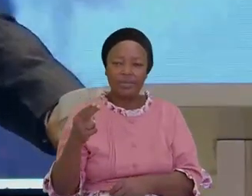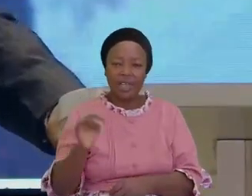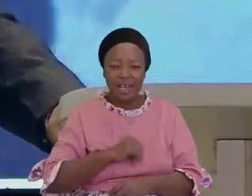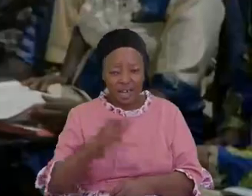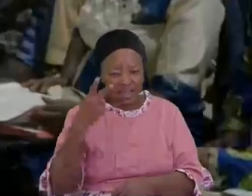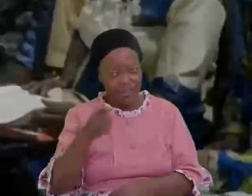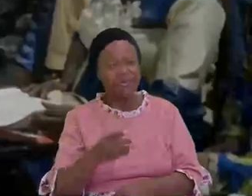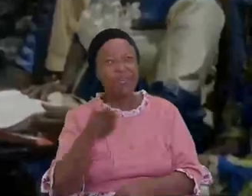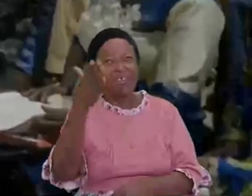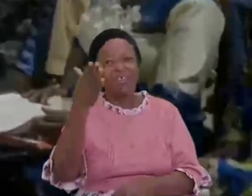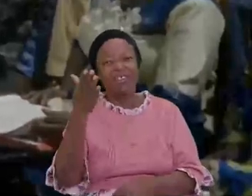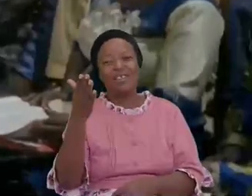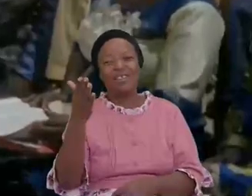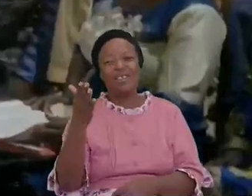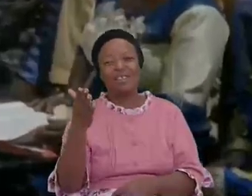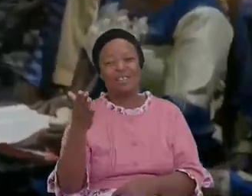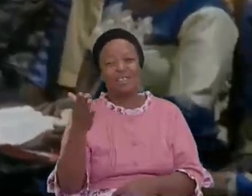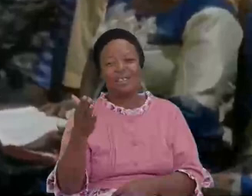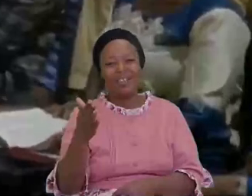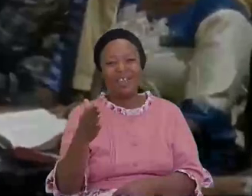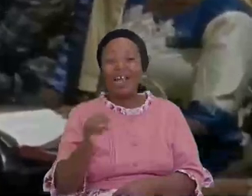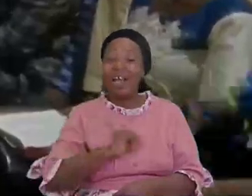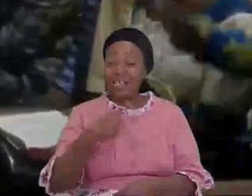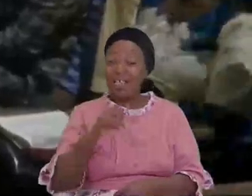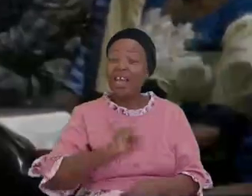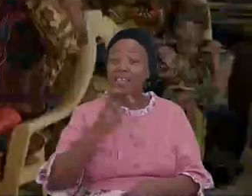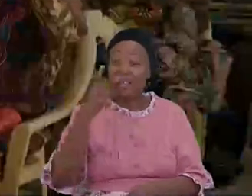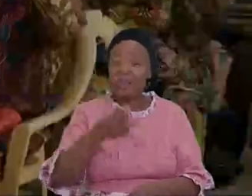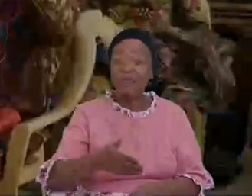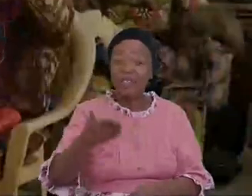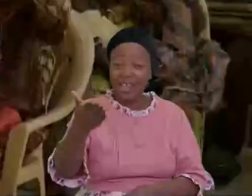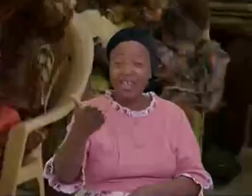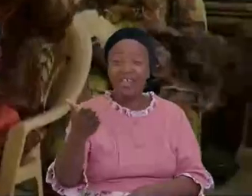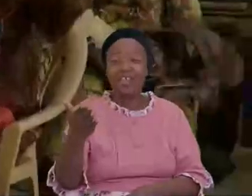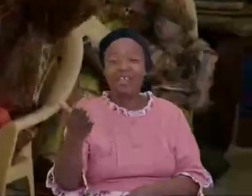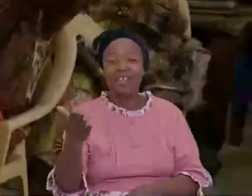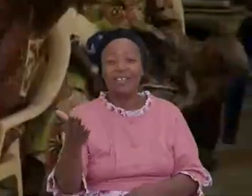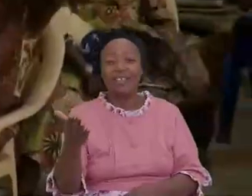je te vois en haut là-bas. J'ai dit, je te vois en haut là-bas.